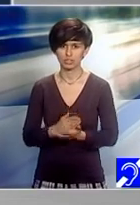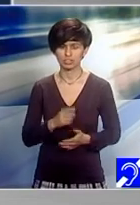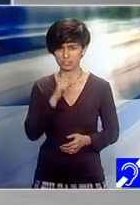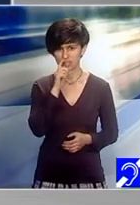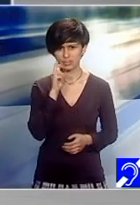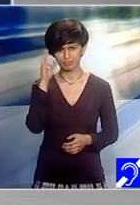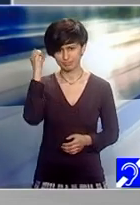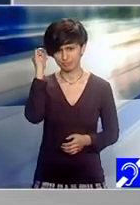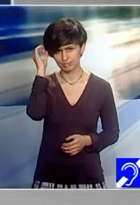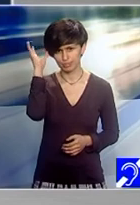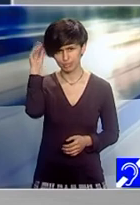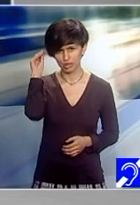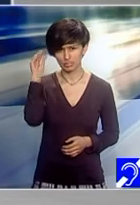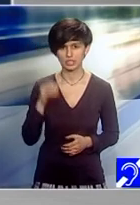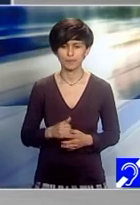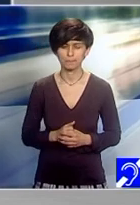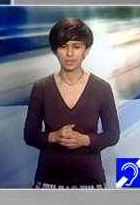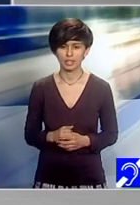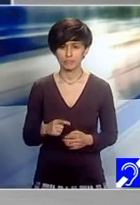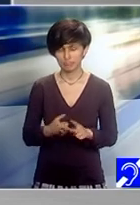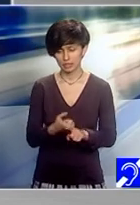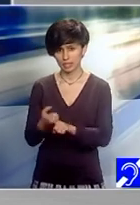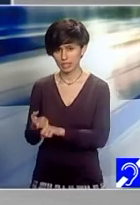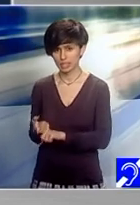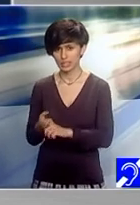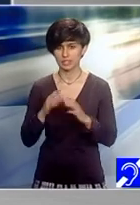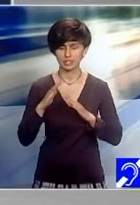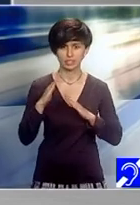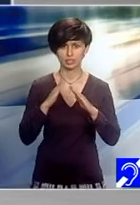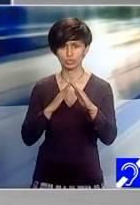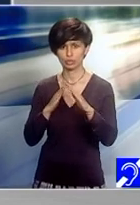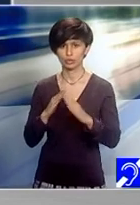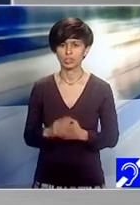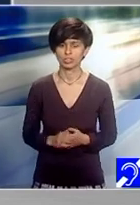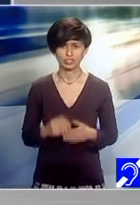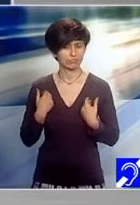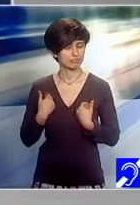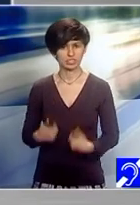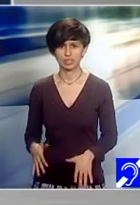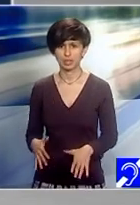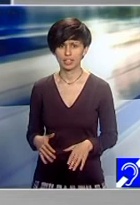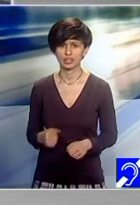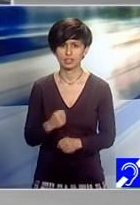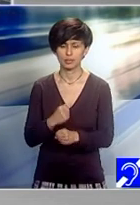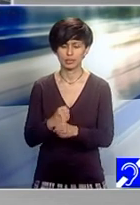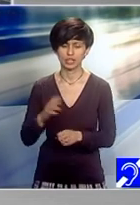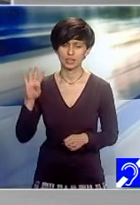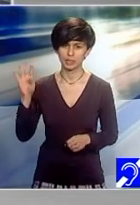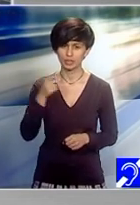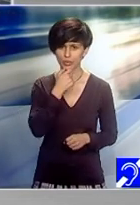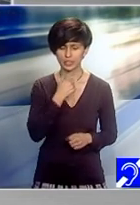judo. Se duce de râpă munca celor 4 ani de zile. Care este starea de spirit a